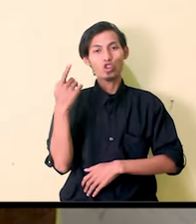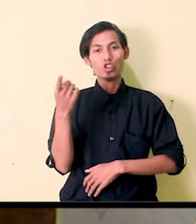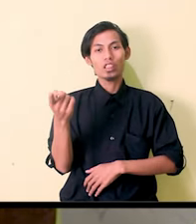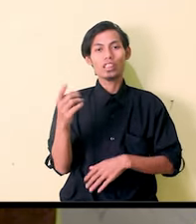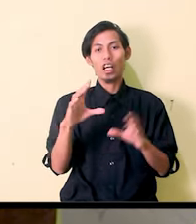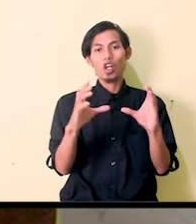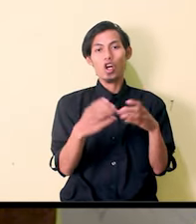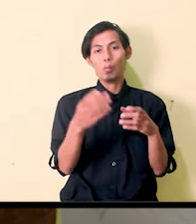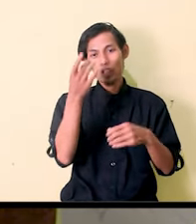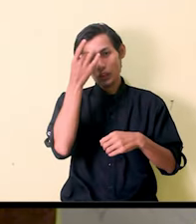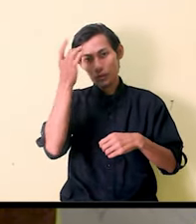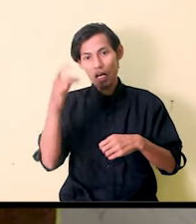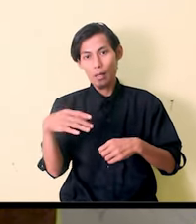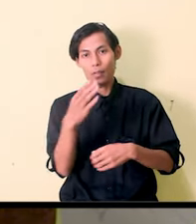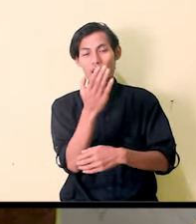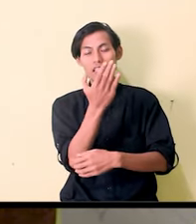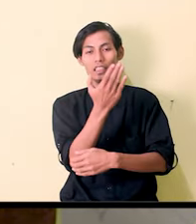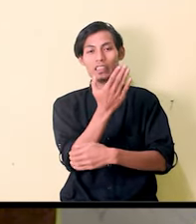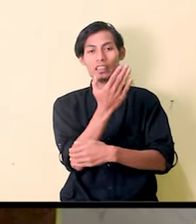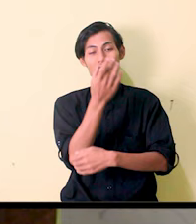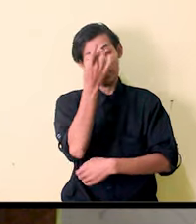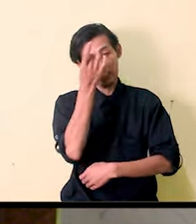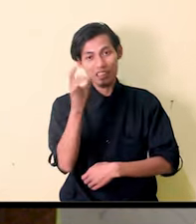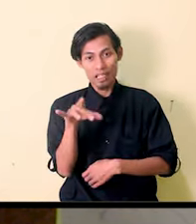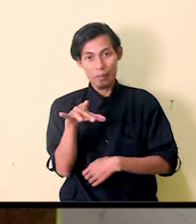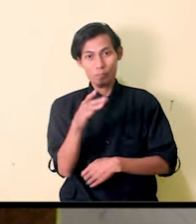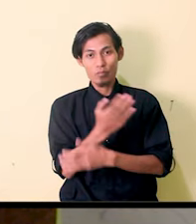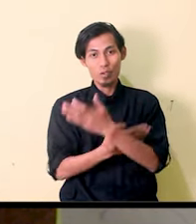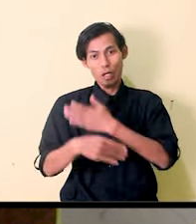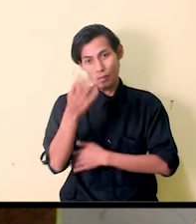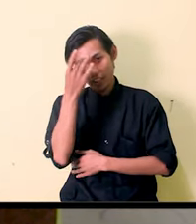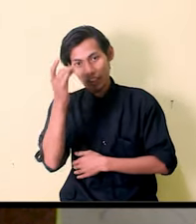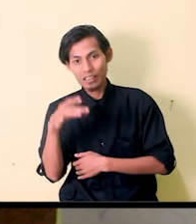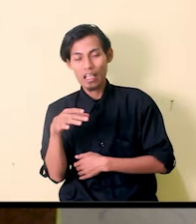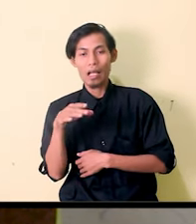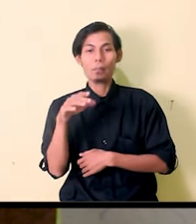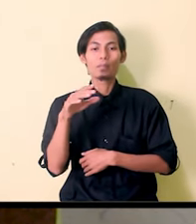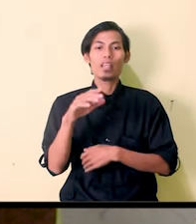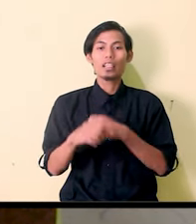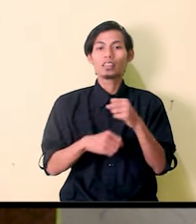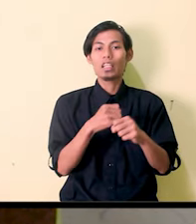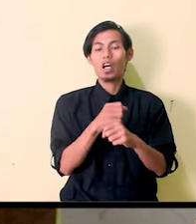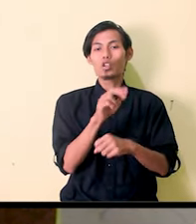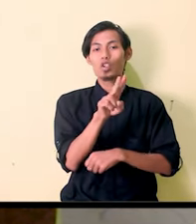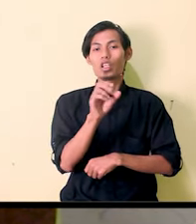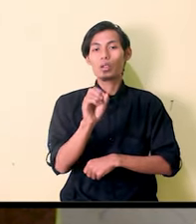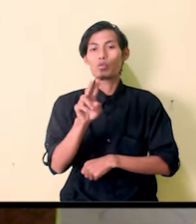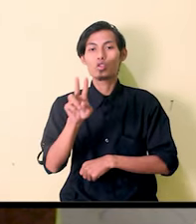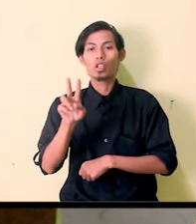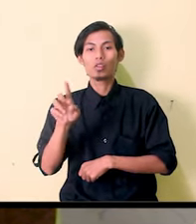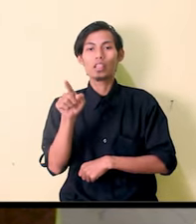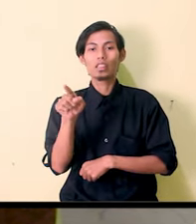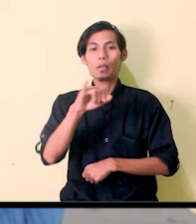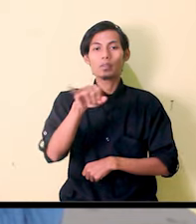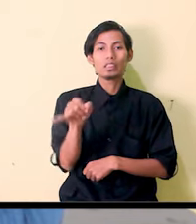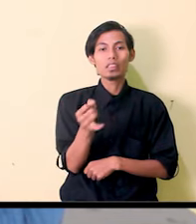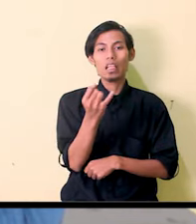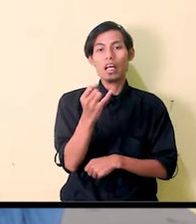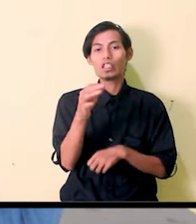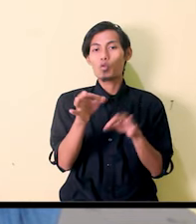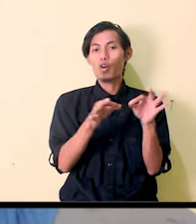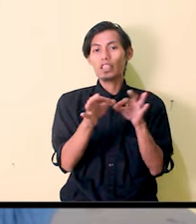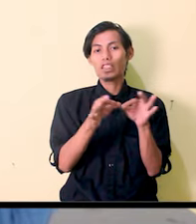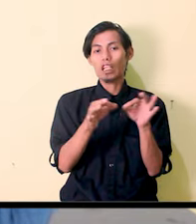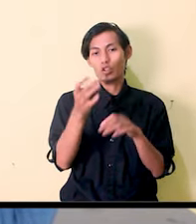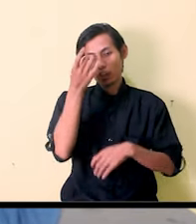Desa namun sejak tahun 2023 beliau menjadi fasilitator Desa trebungan Selamat